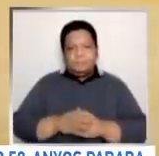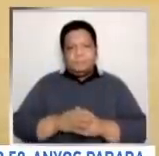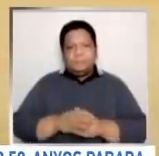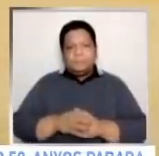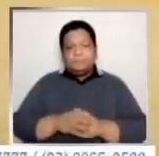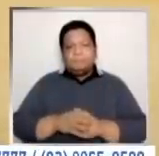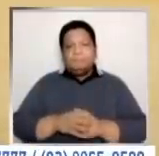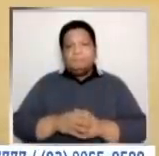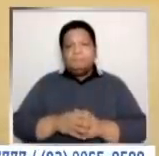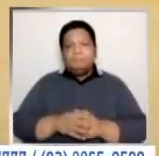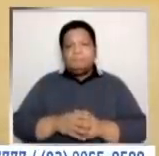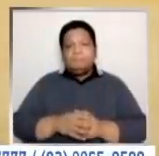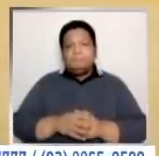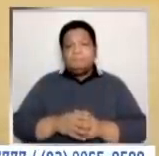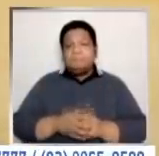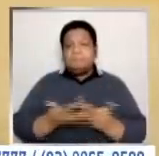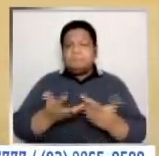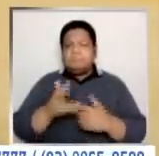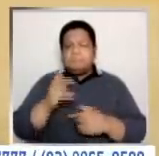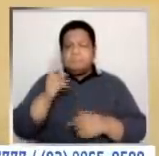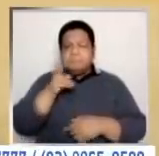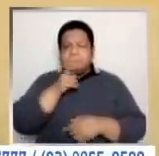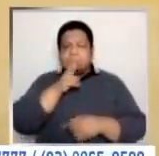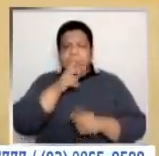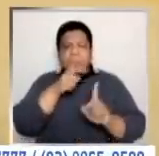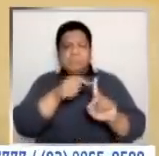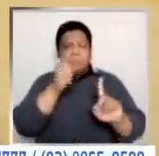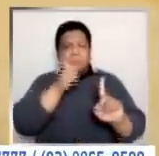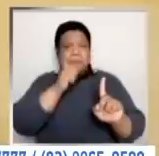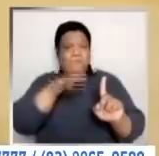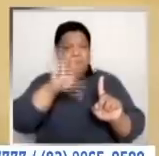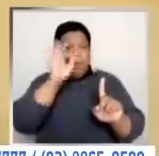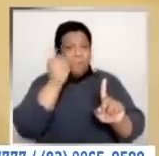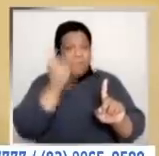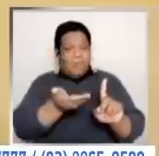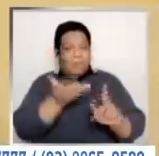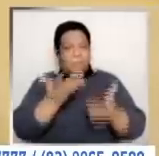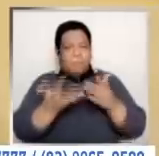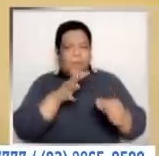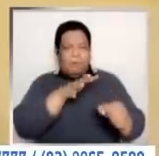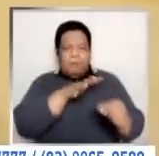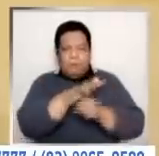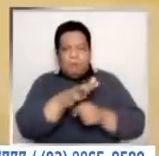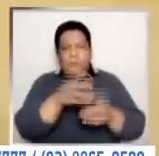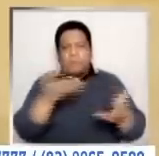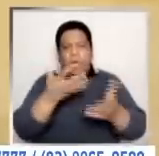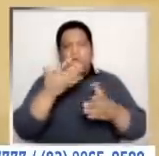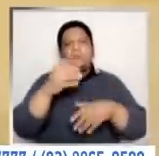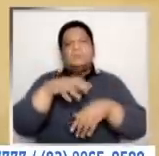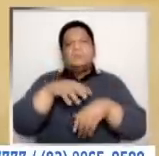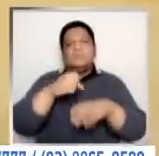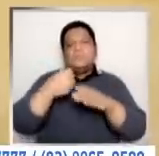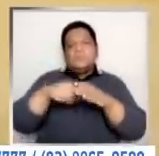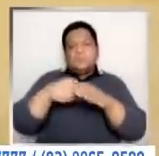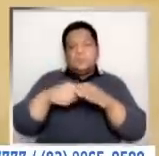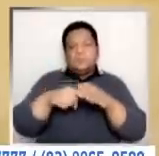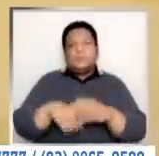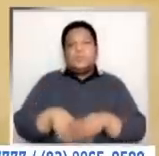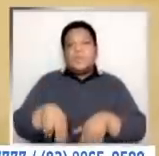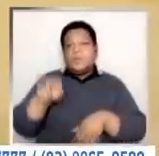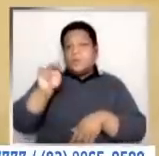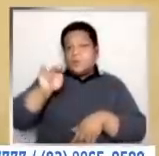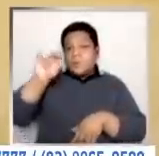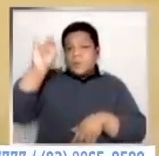Hinihinalang ginahasa ang isang babaeng natagpo ang patay sa Camarines Sur. Sa Ilocos Norte, apat na babae ang narescue mula po sa umunoy sex